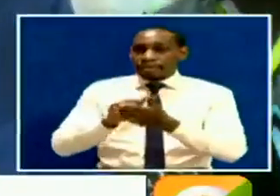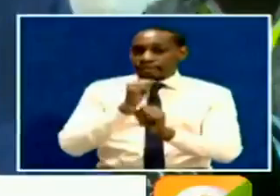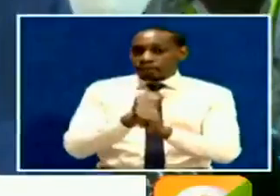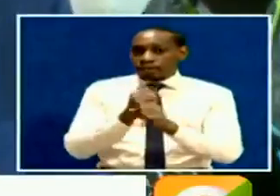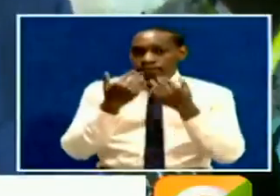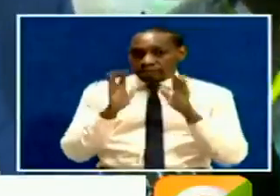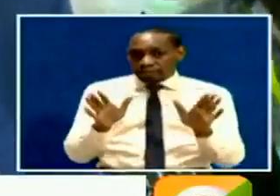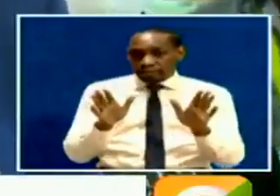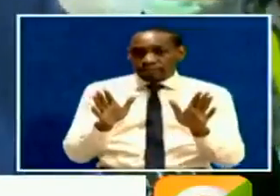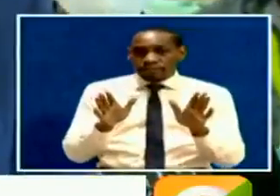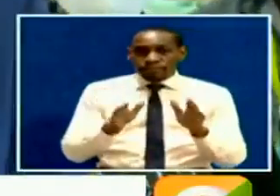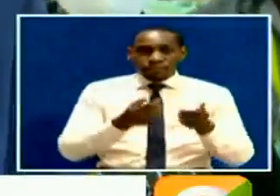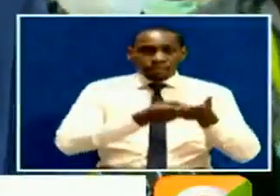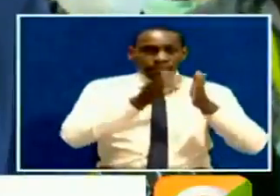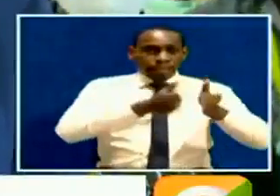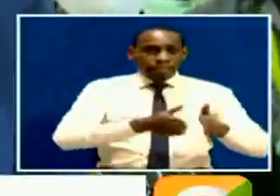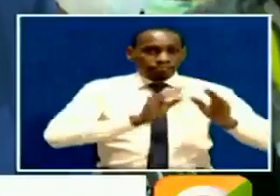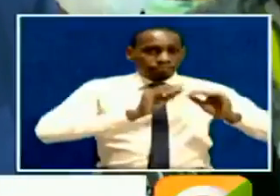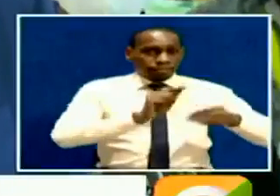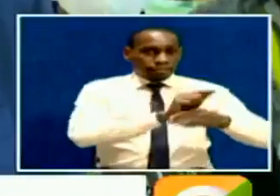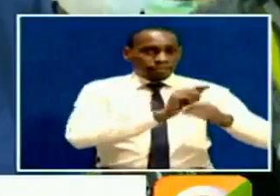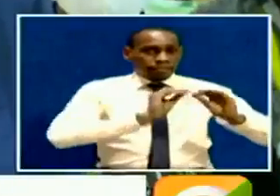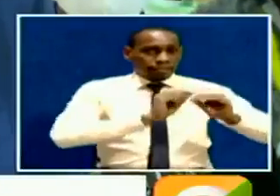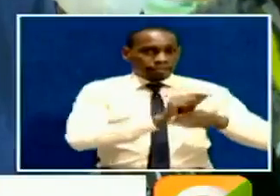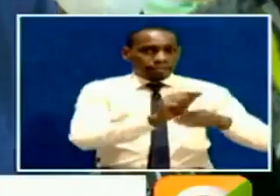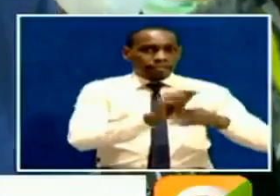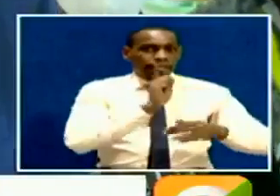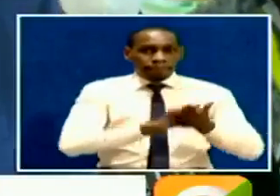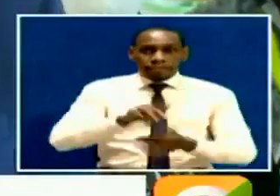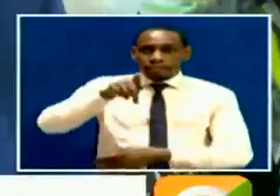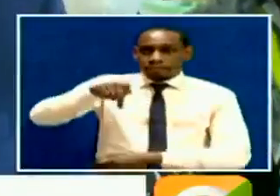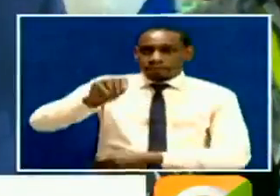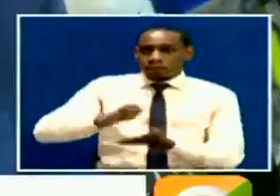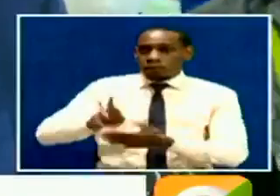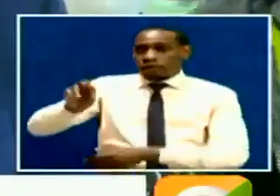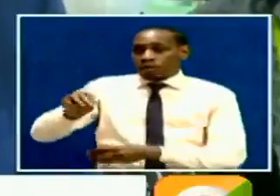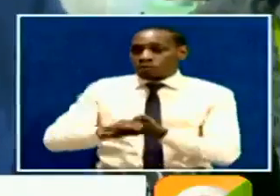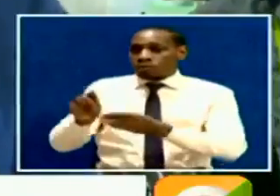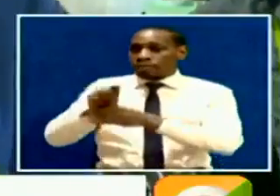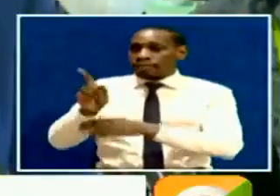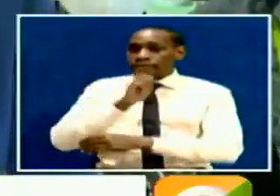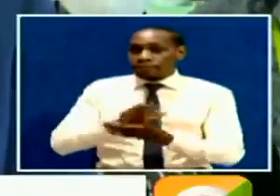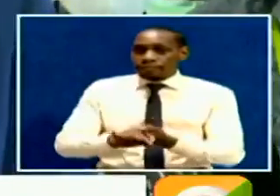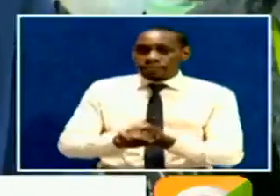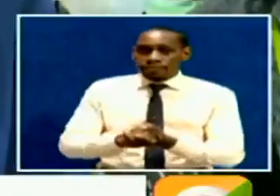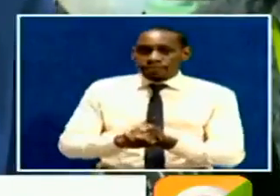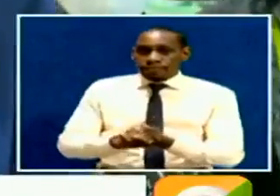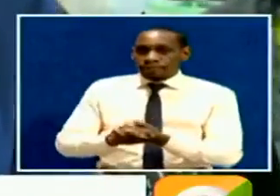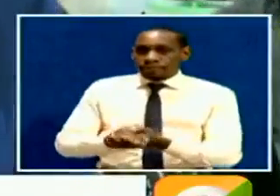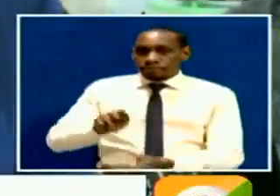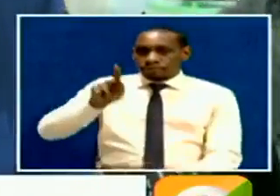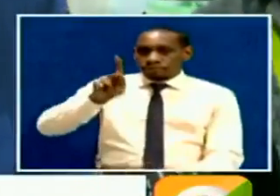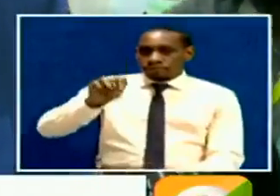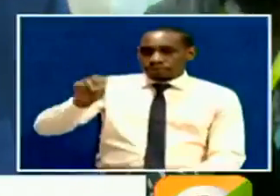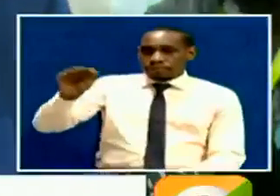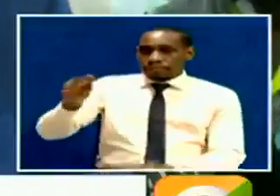done. The clerks have been adequately trained, the POs and DPOs have been trained. The KIMS kits, as you can